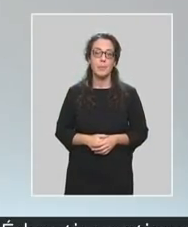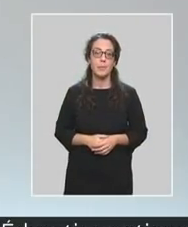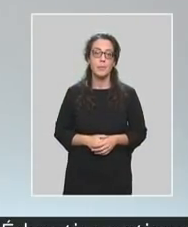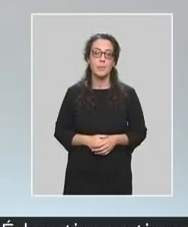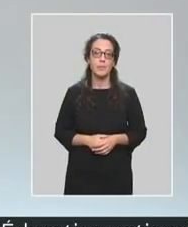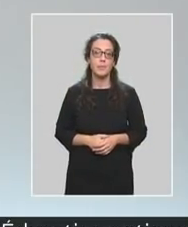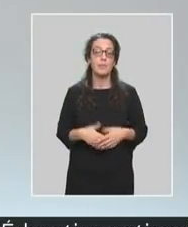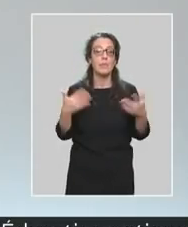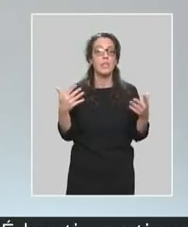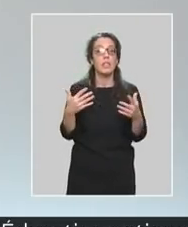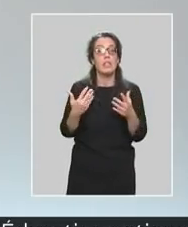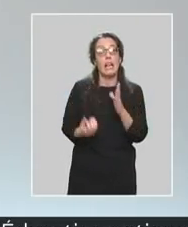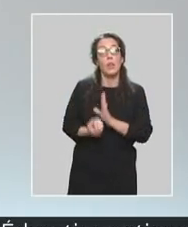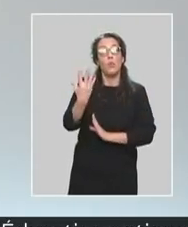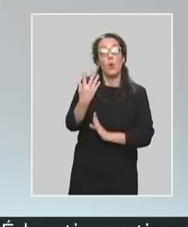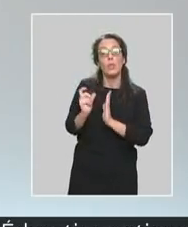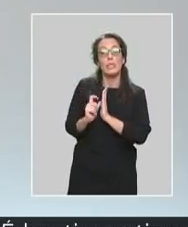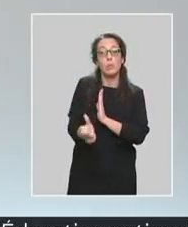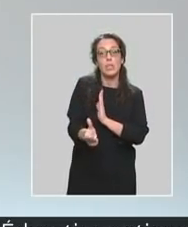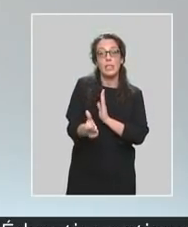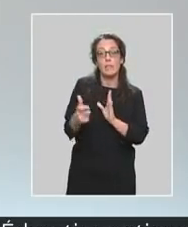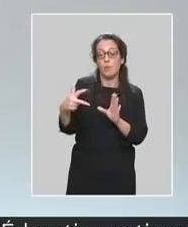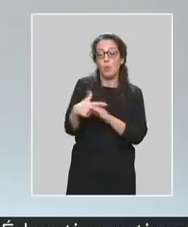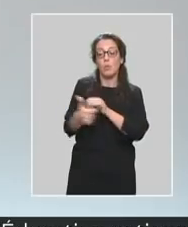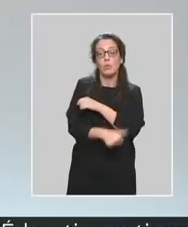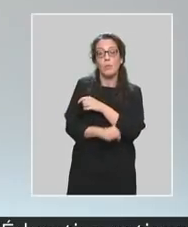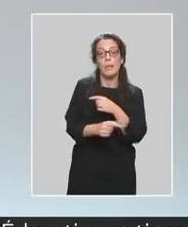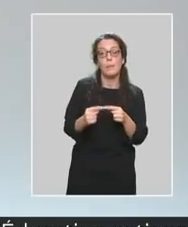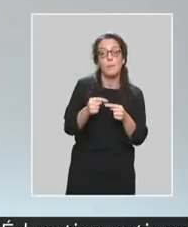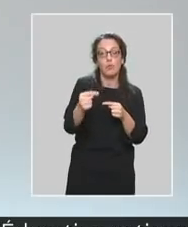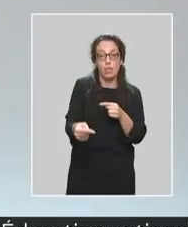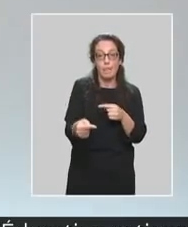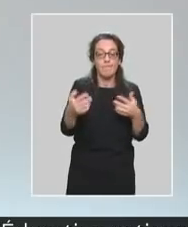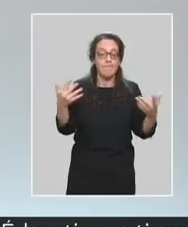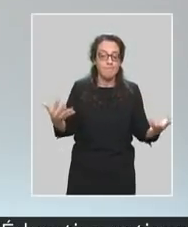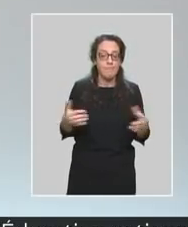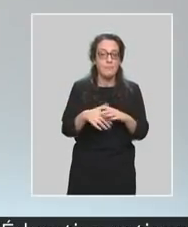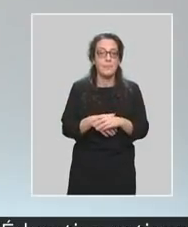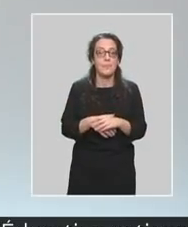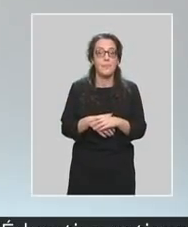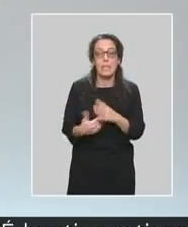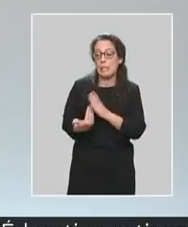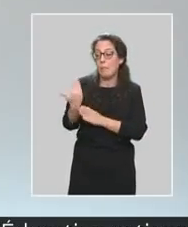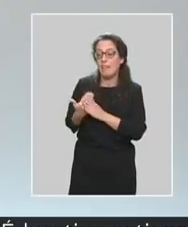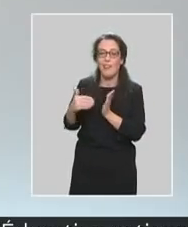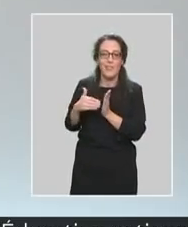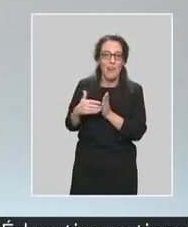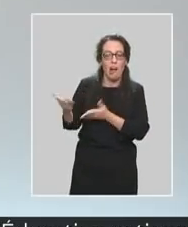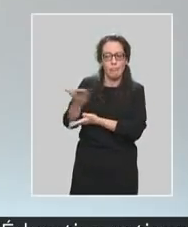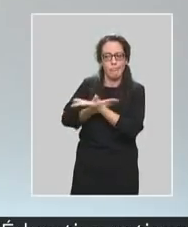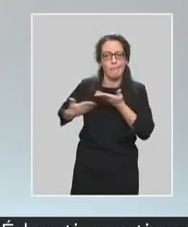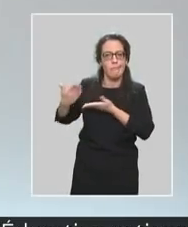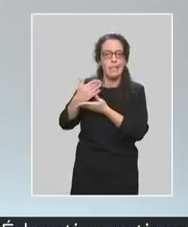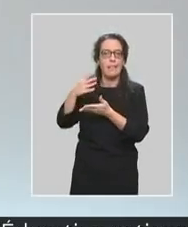le dispositif nouveau que nous allons mettre en place à partir de la semaine prochaine, nous en avons parlé ce matin même encore avec